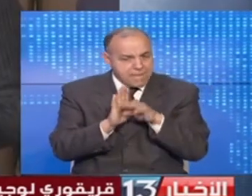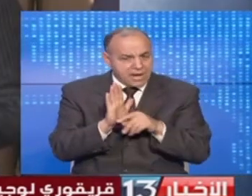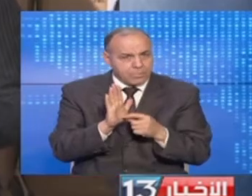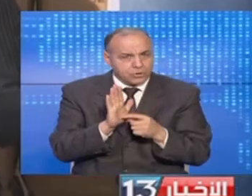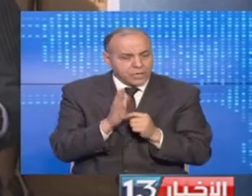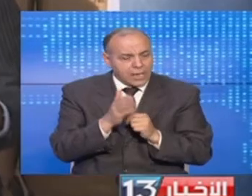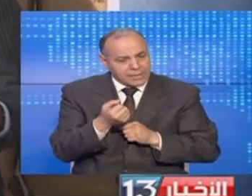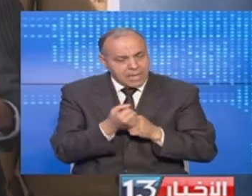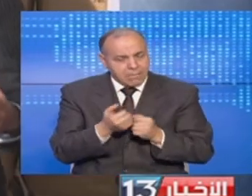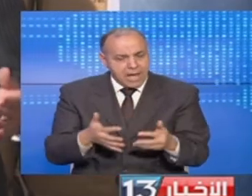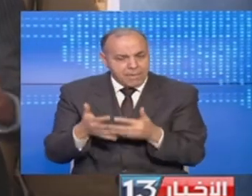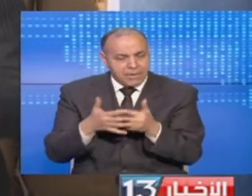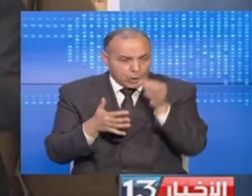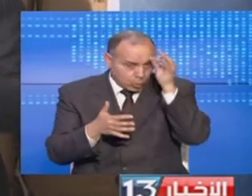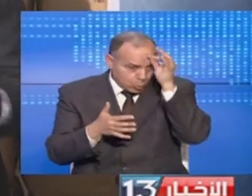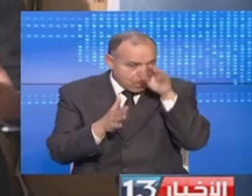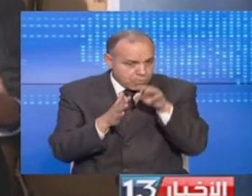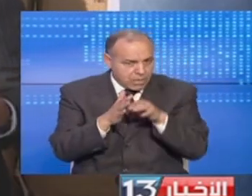الامريكيه